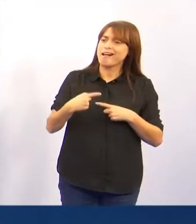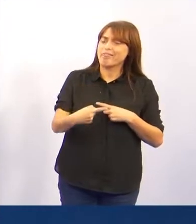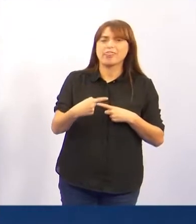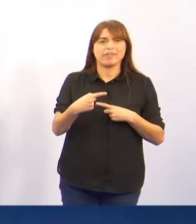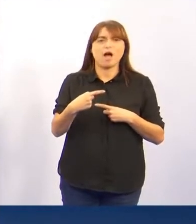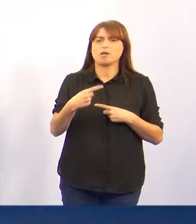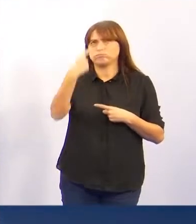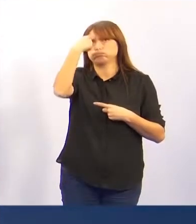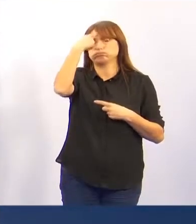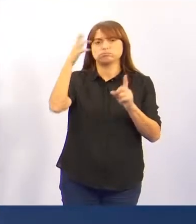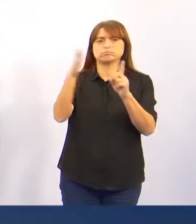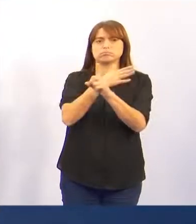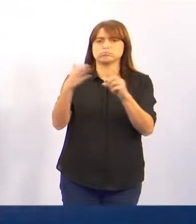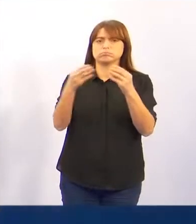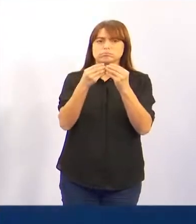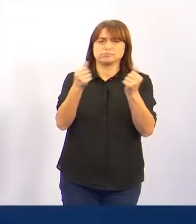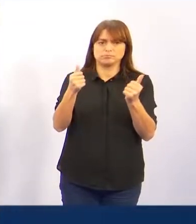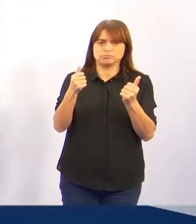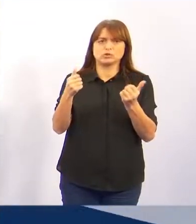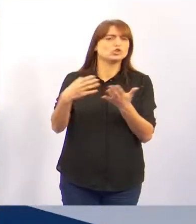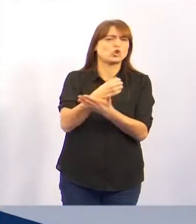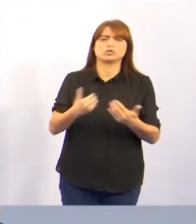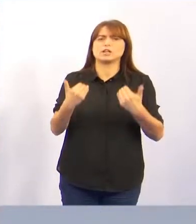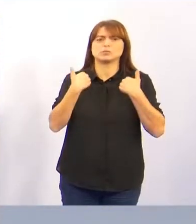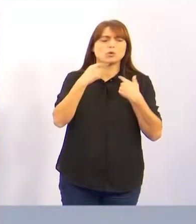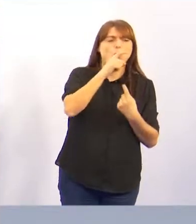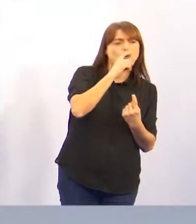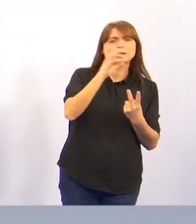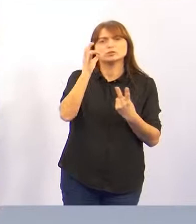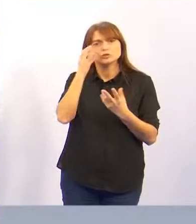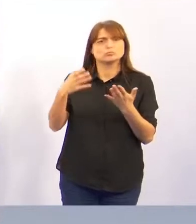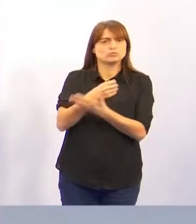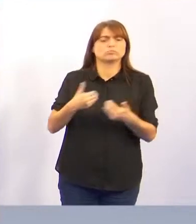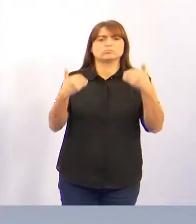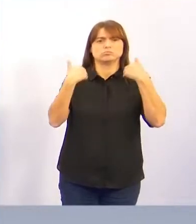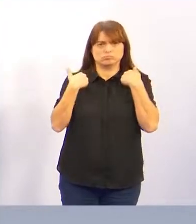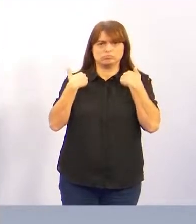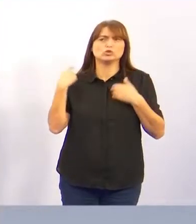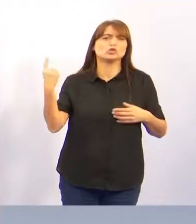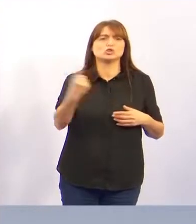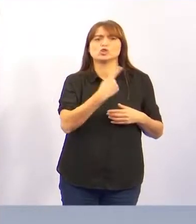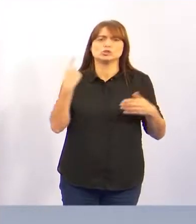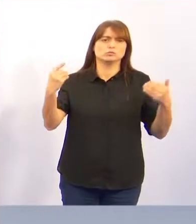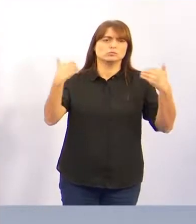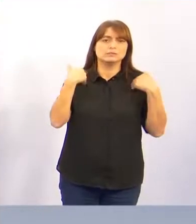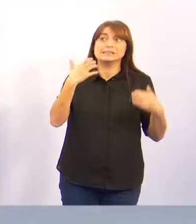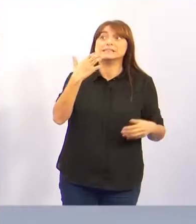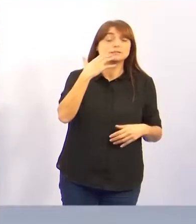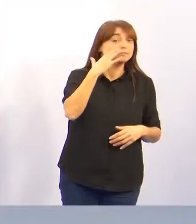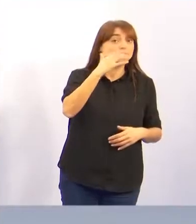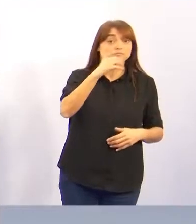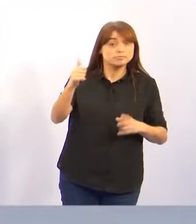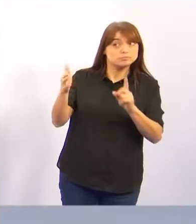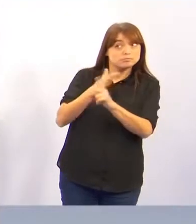a que no mirem cap a un altre costat i que entre tots puguem i ens fem responsables de denunciar i de també